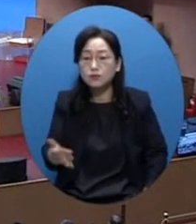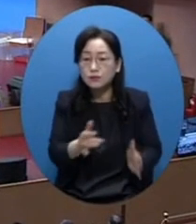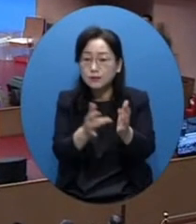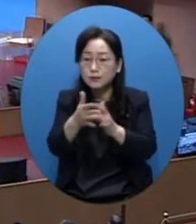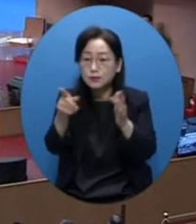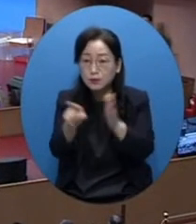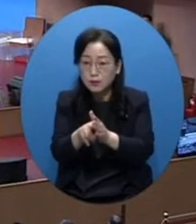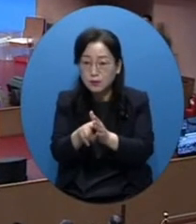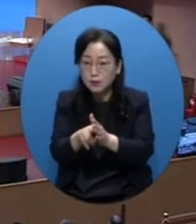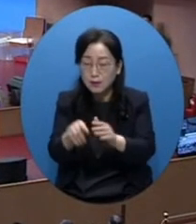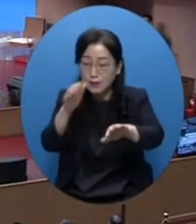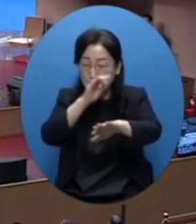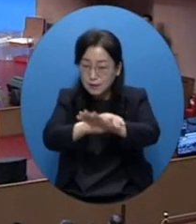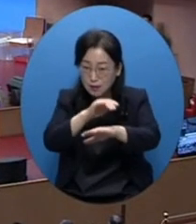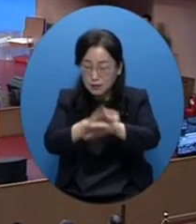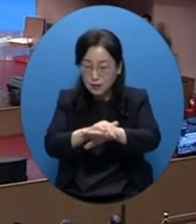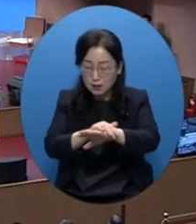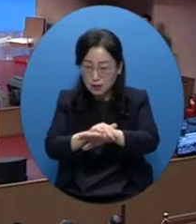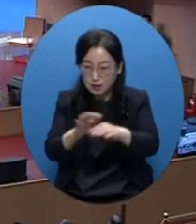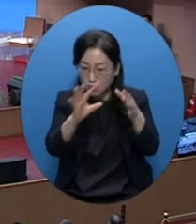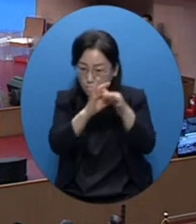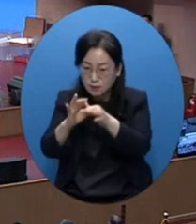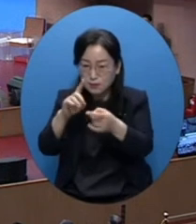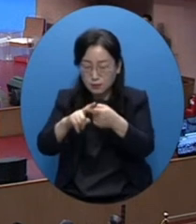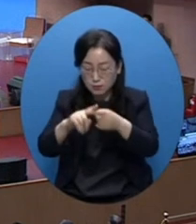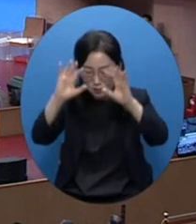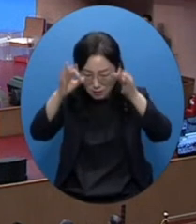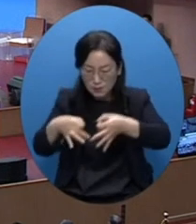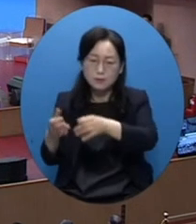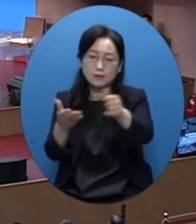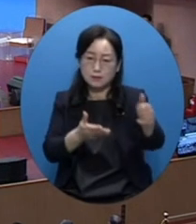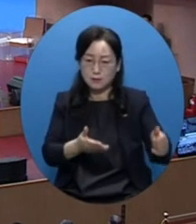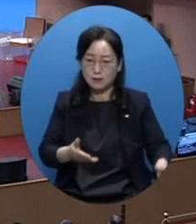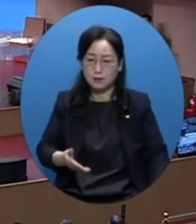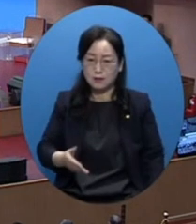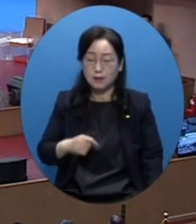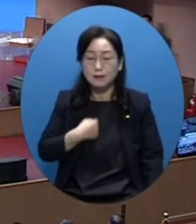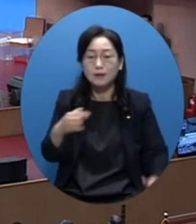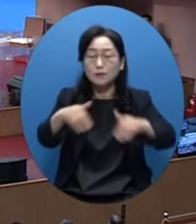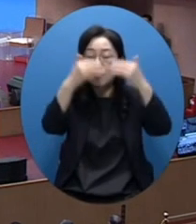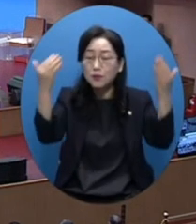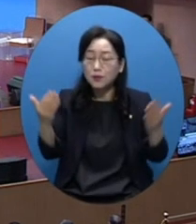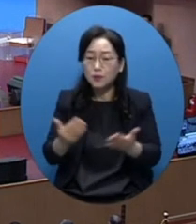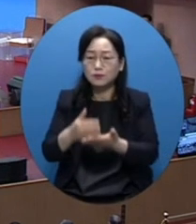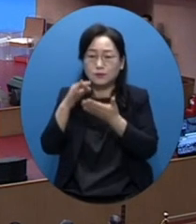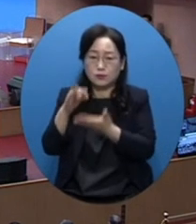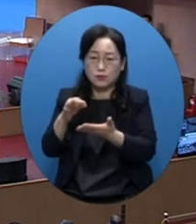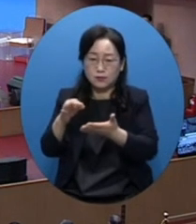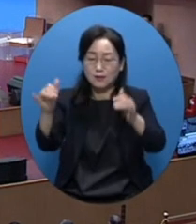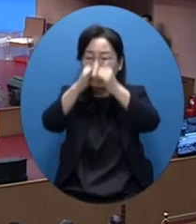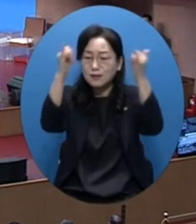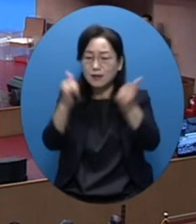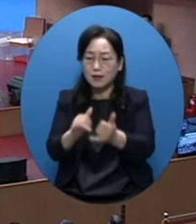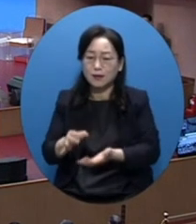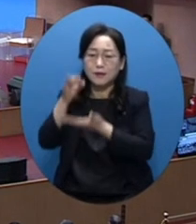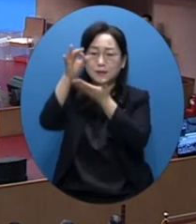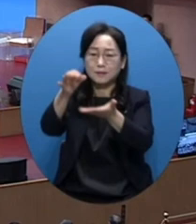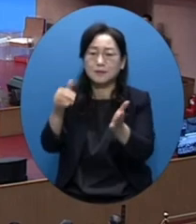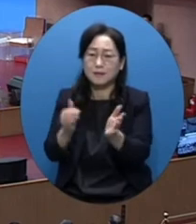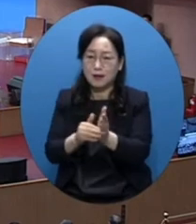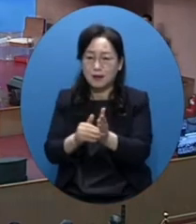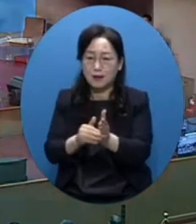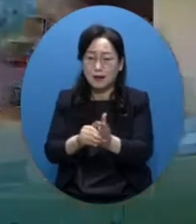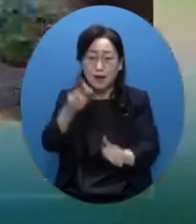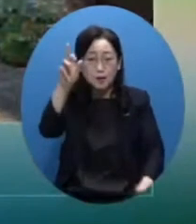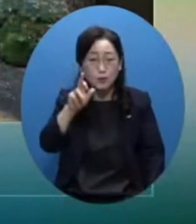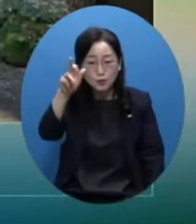가젯 잘 붙었는지 잦은 을 살펴볼 수 있게 되기를 바랍니다 그리고 자신의 모든 전재산을 사회에 하는 아런 합니다 경기도 포천에